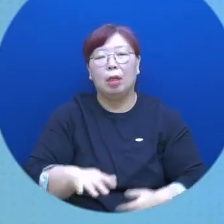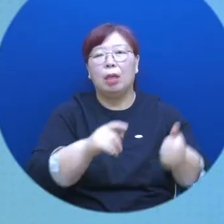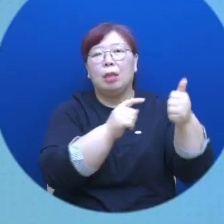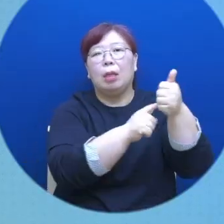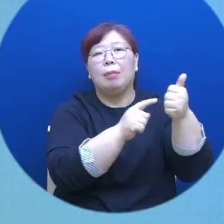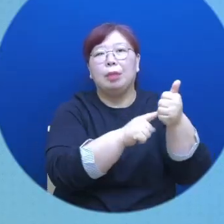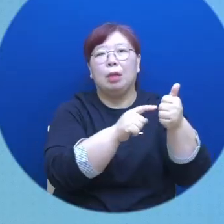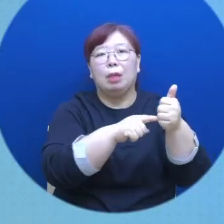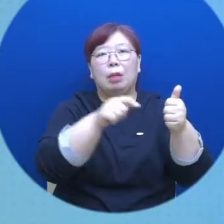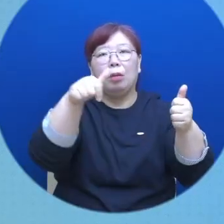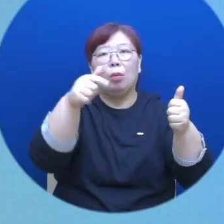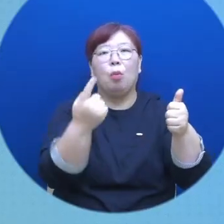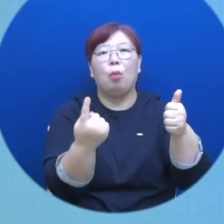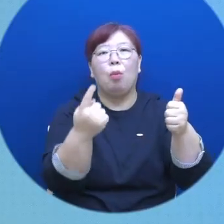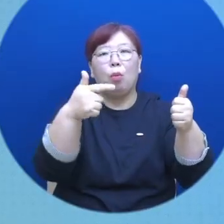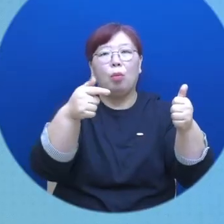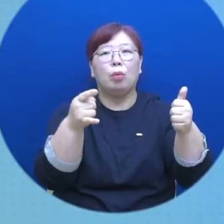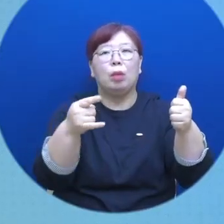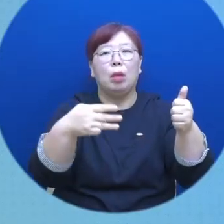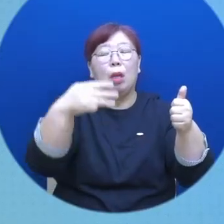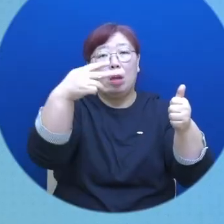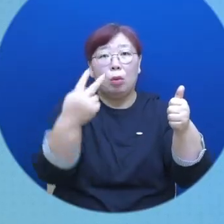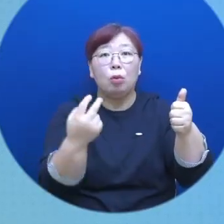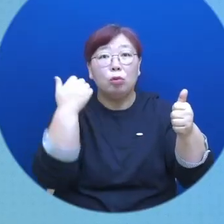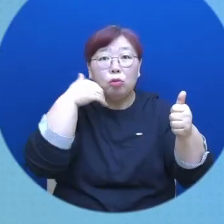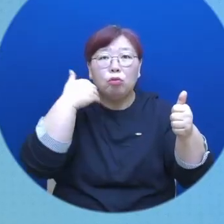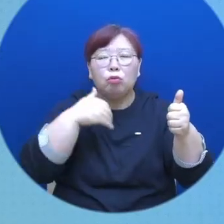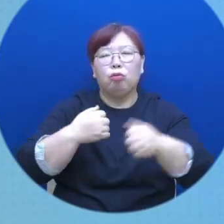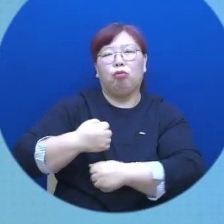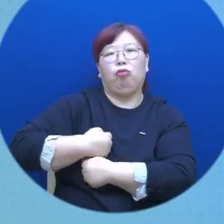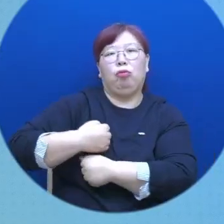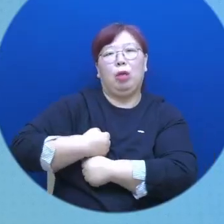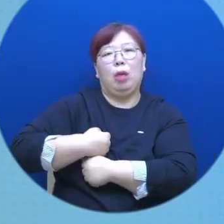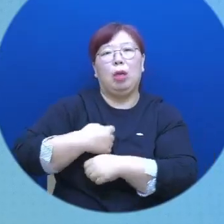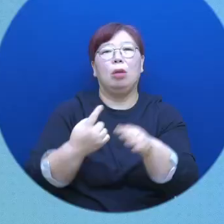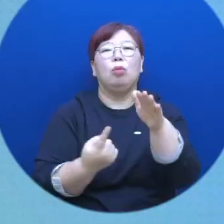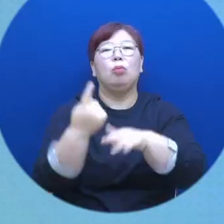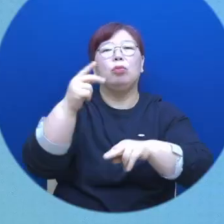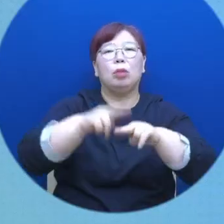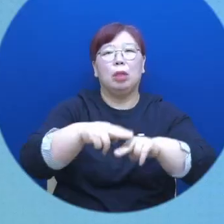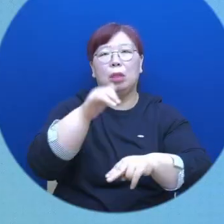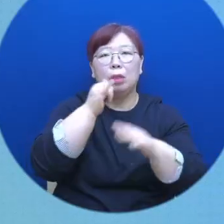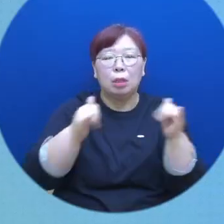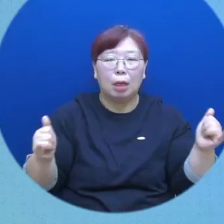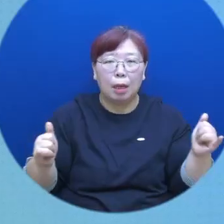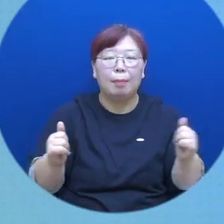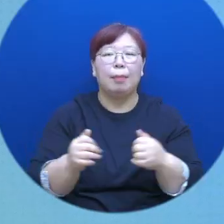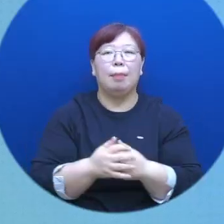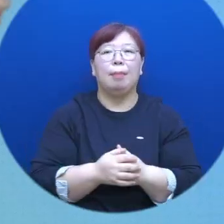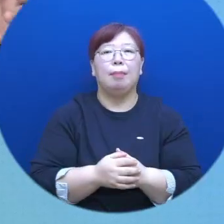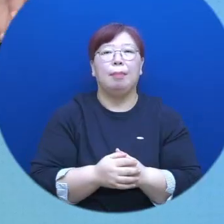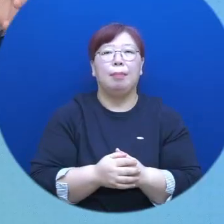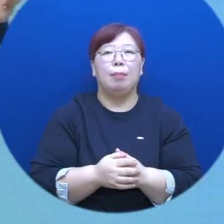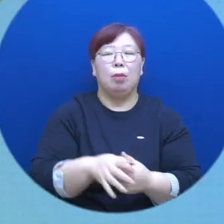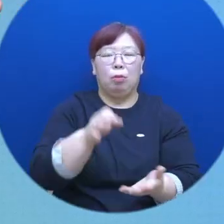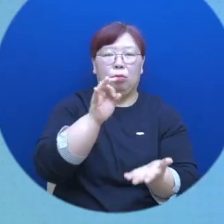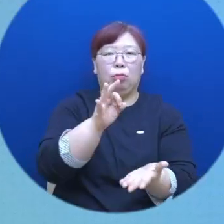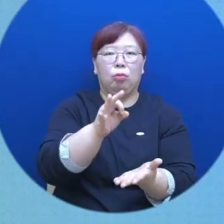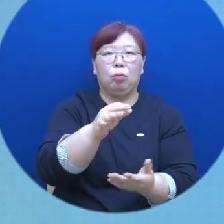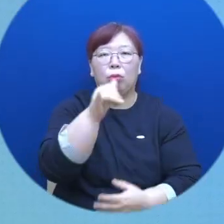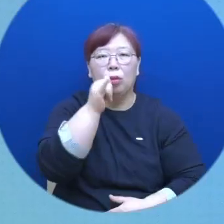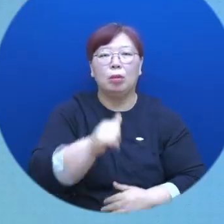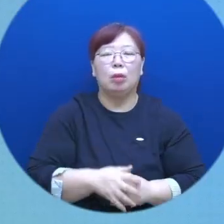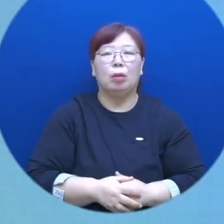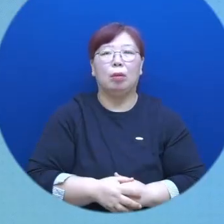고넬료가 누구다? 군대 장관이다. 높은 사람이다. 그리고 돈도